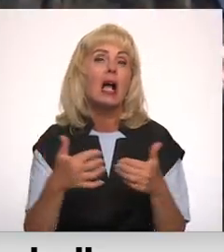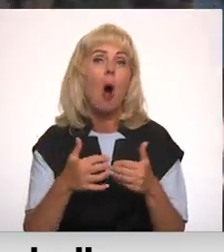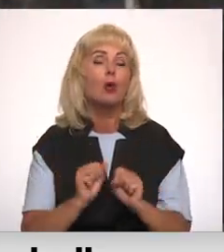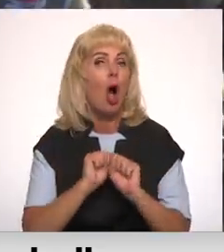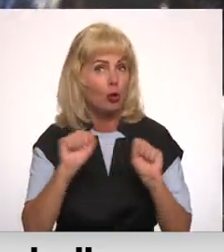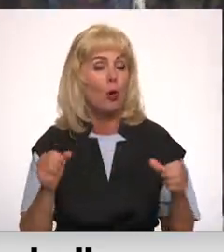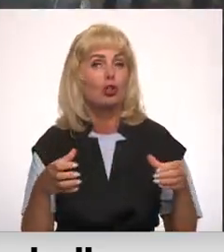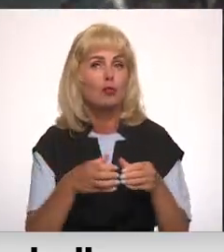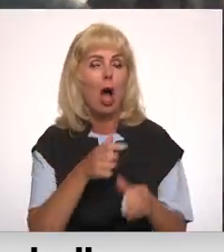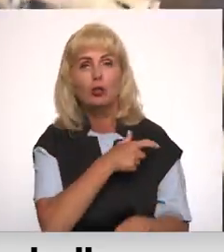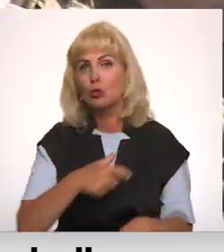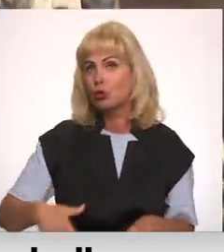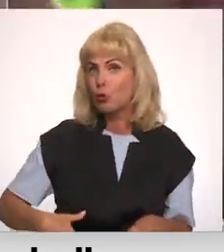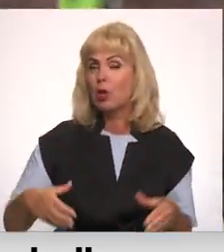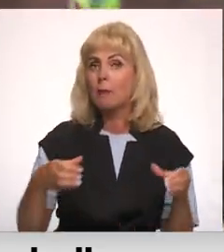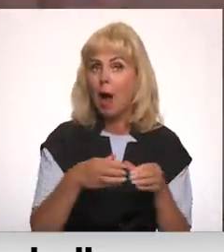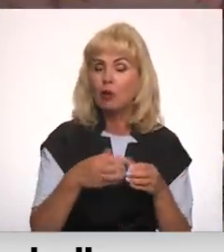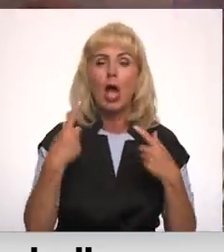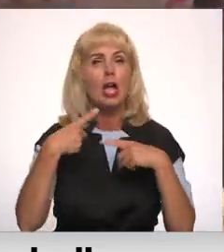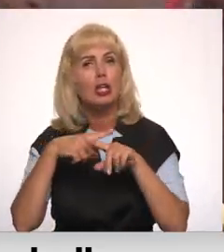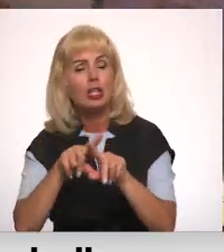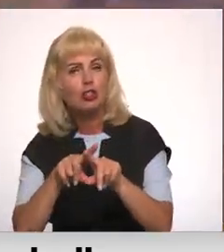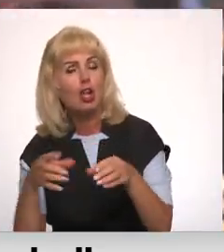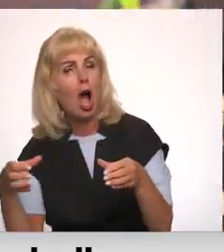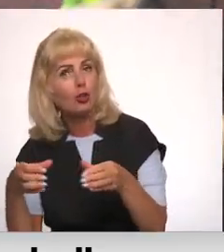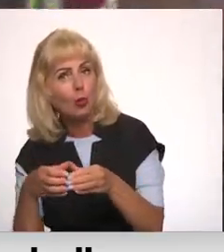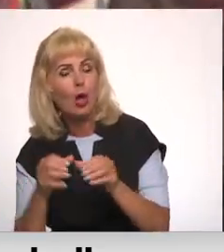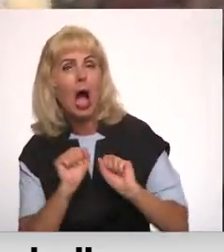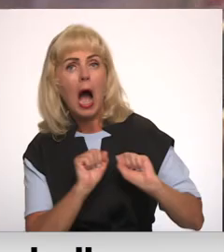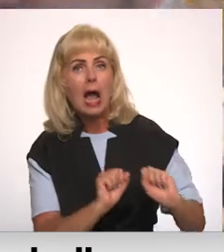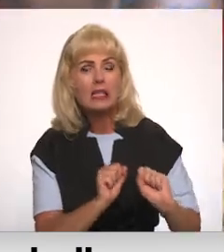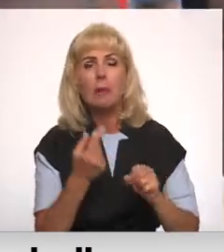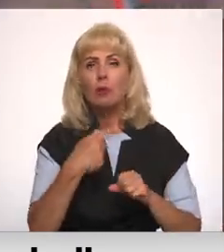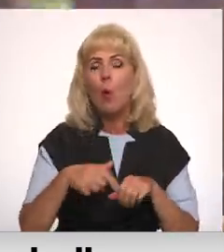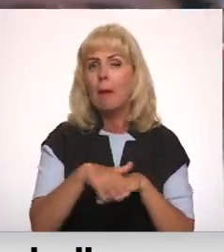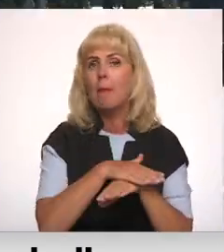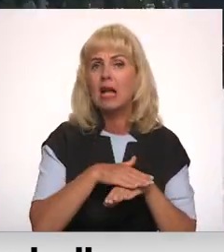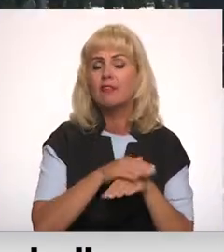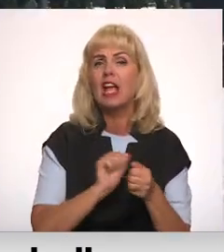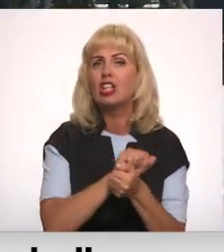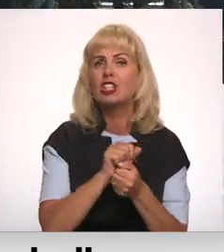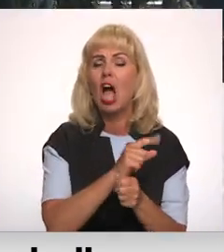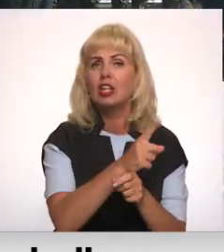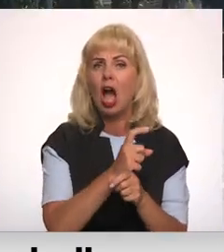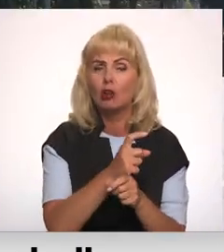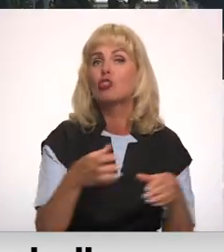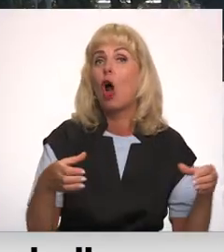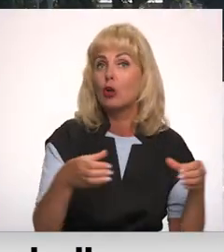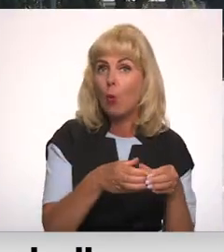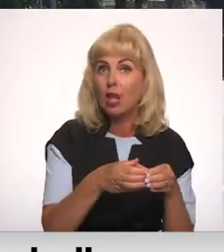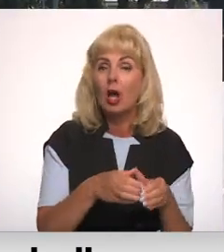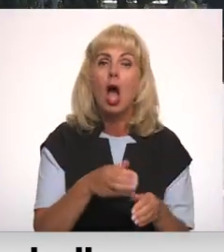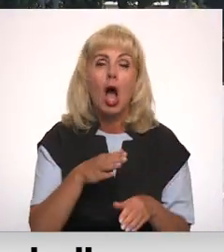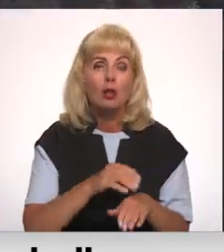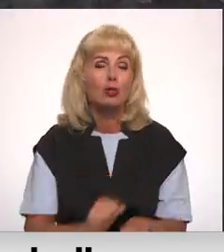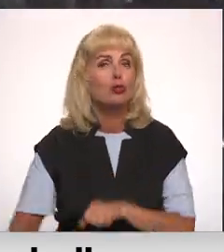bataljons, studentu bataljons, inženieru rota un aizsardzības no masveida iznīcināšanas ieročiem rota šodien soļo